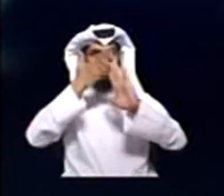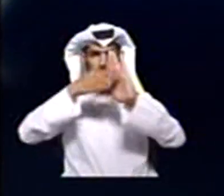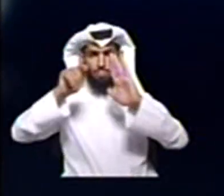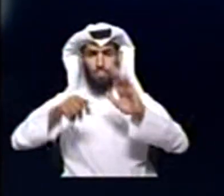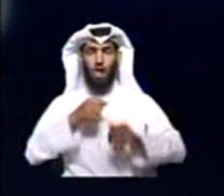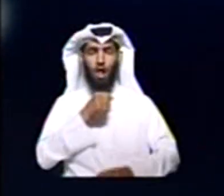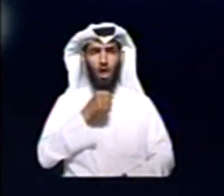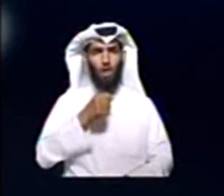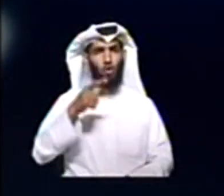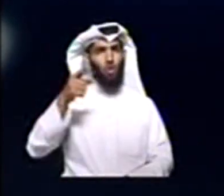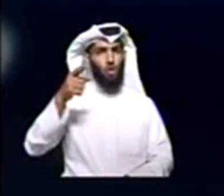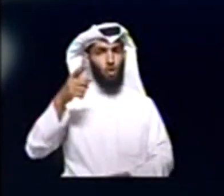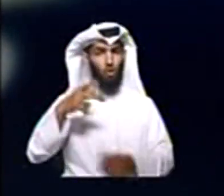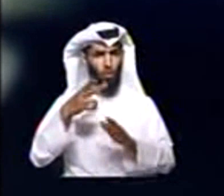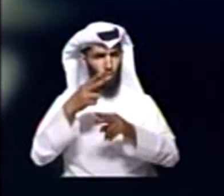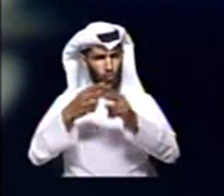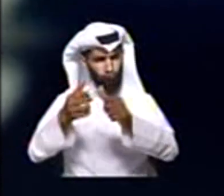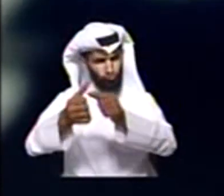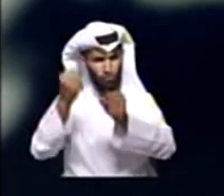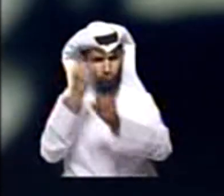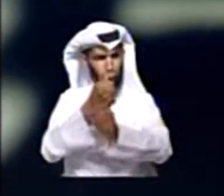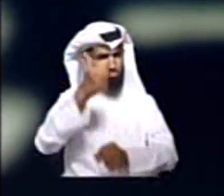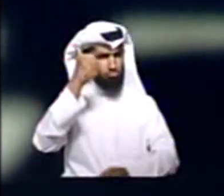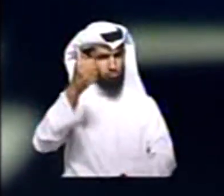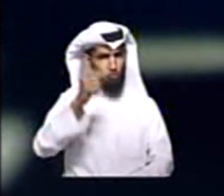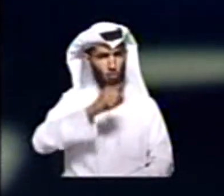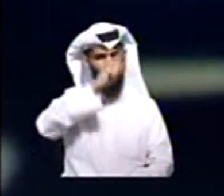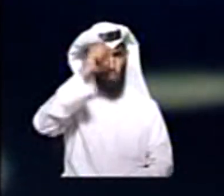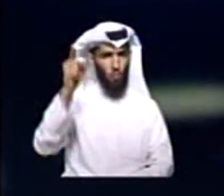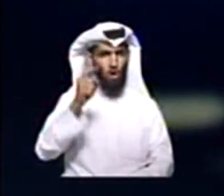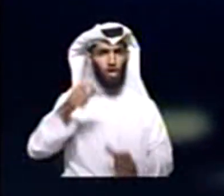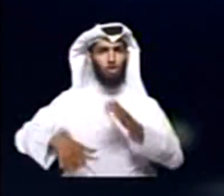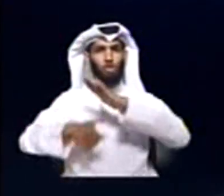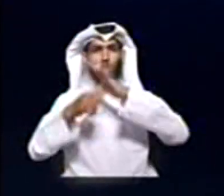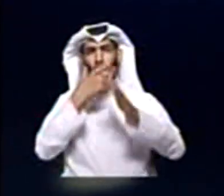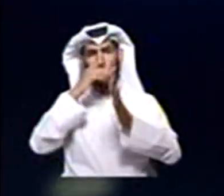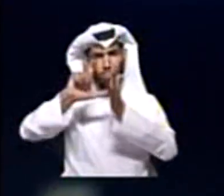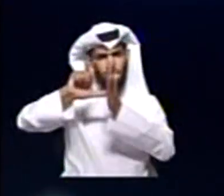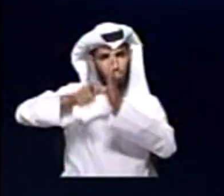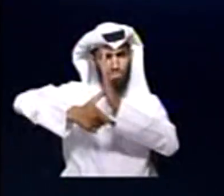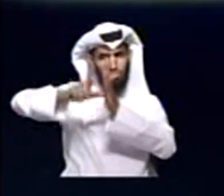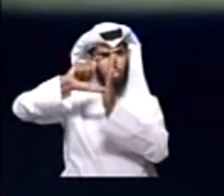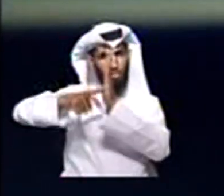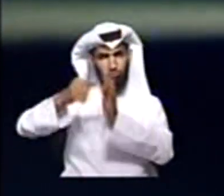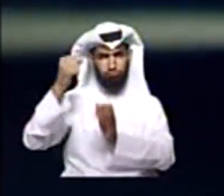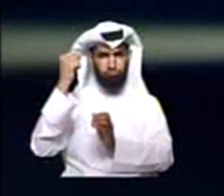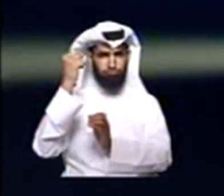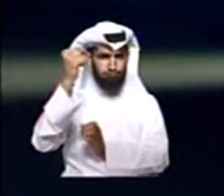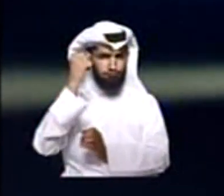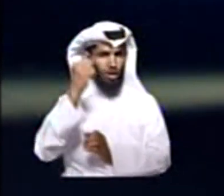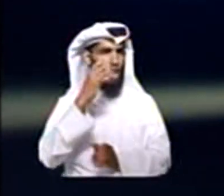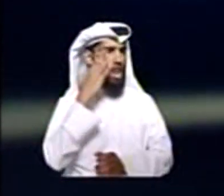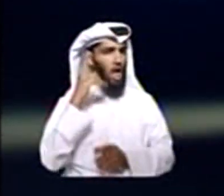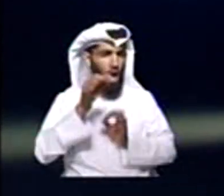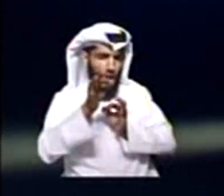الكويت وحكمة حضرة صاحب السمو أمير البلاد الشيخ صباح الأحمد الجابر الصباح حفظه الله ورعاه في دعم واستقرار